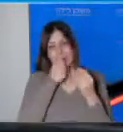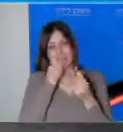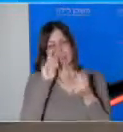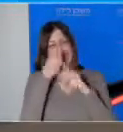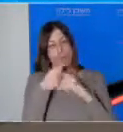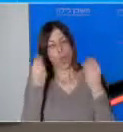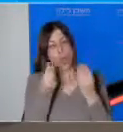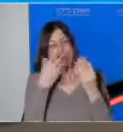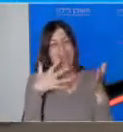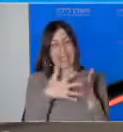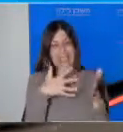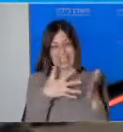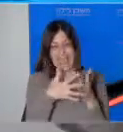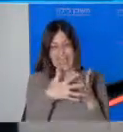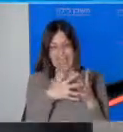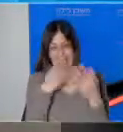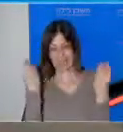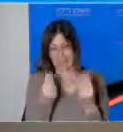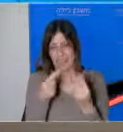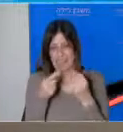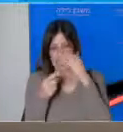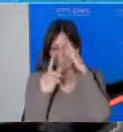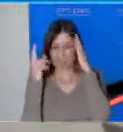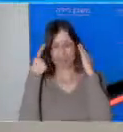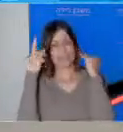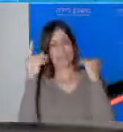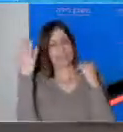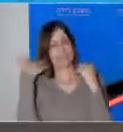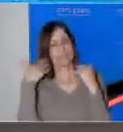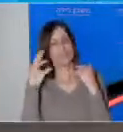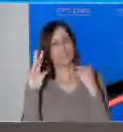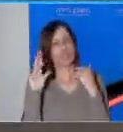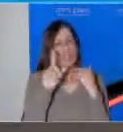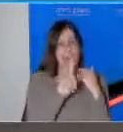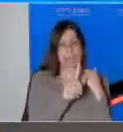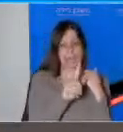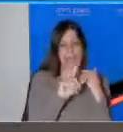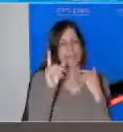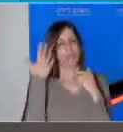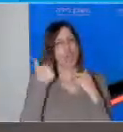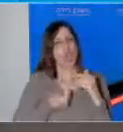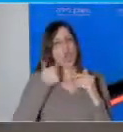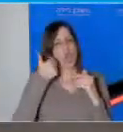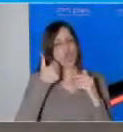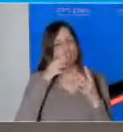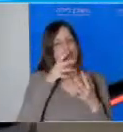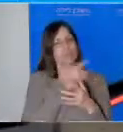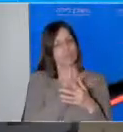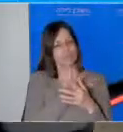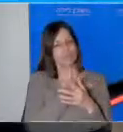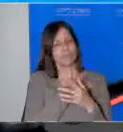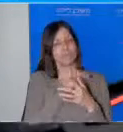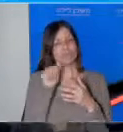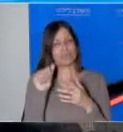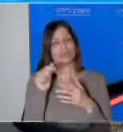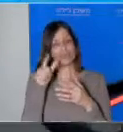חומרי חקירה. דרך אגב, את הצעד הזה, מי שעזן זה בזמנו היה שוקי למברגר, ומי שהיה ראש מחש אורי קרמל, מתוך